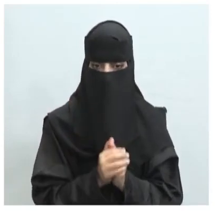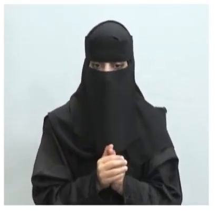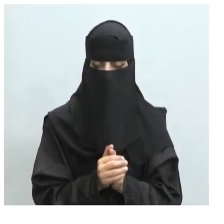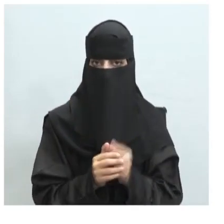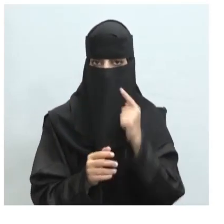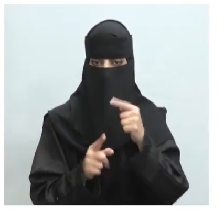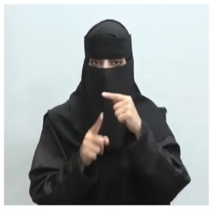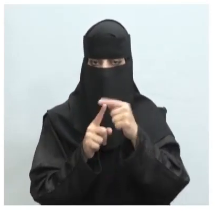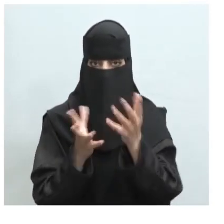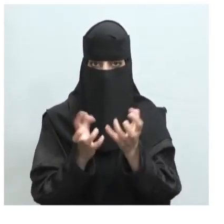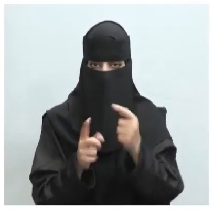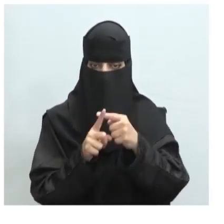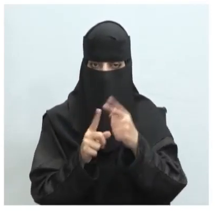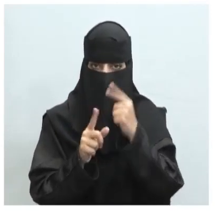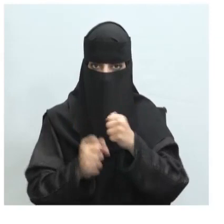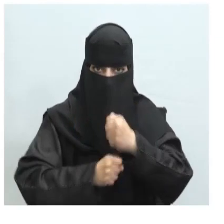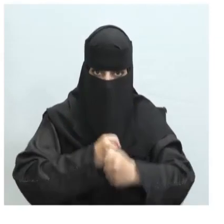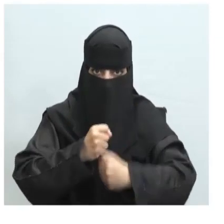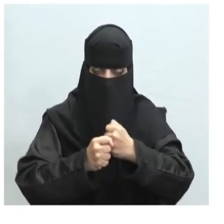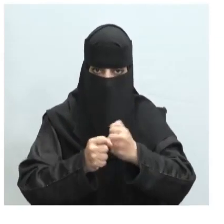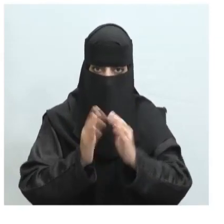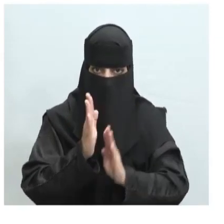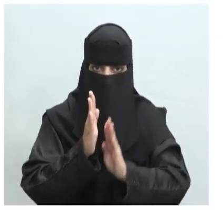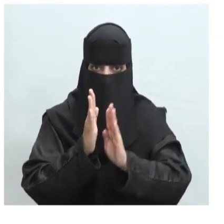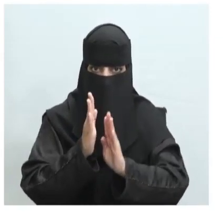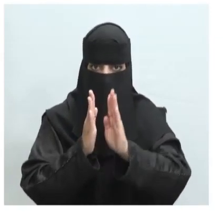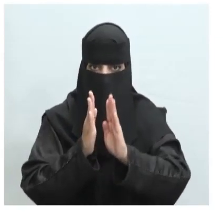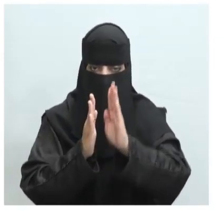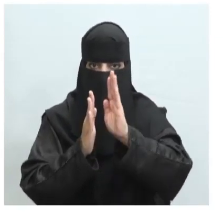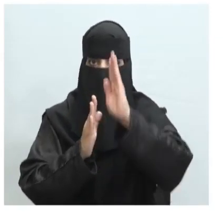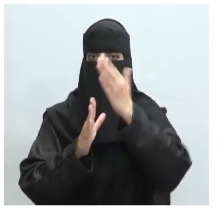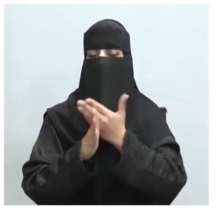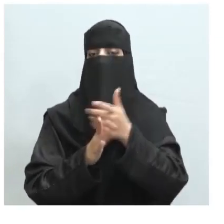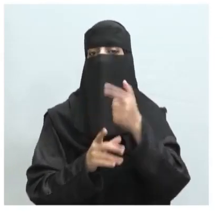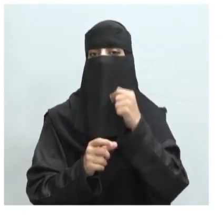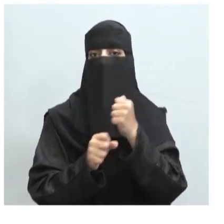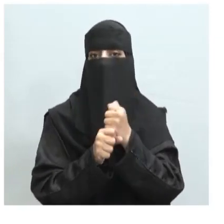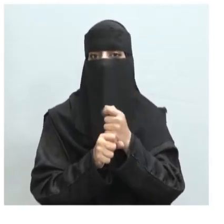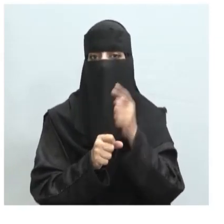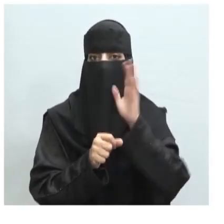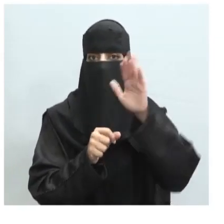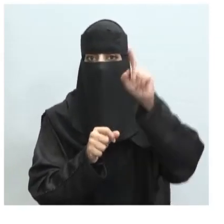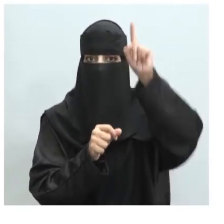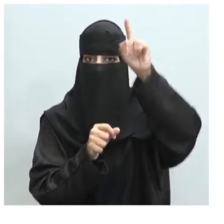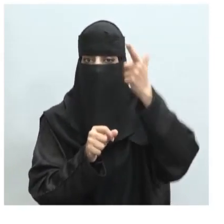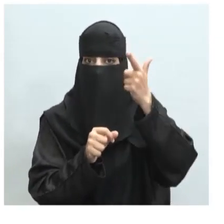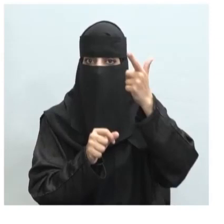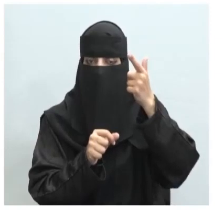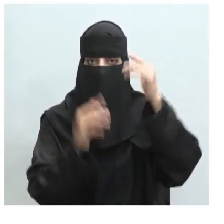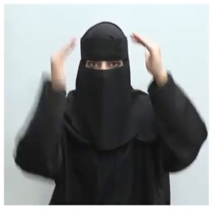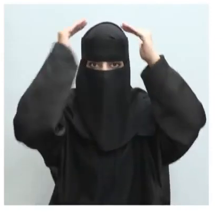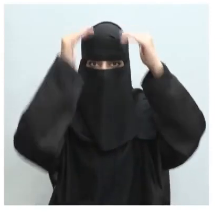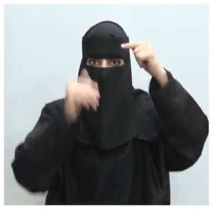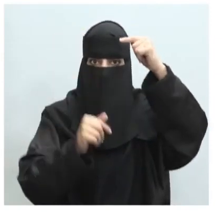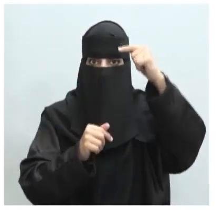الشحنات الموجبه تتحرك الى اعلى بينما يكون هنالك شحنات سالبه على سطح السحب